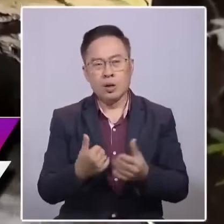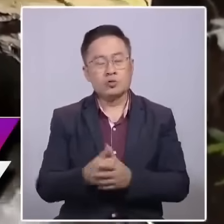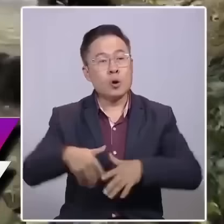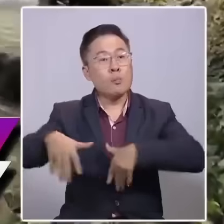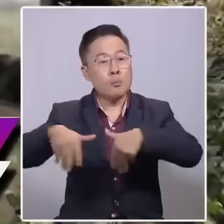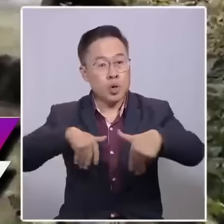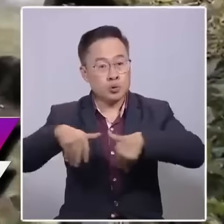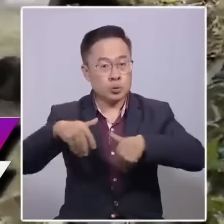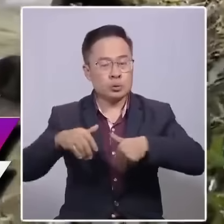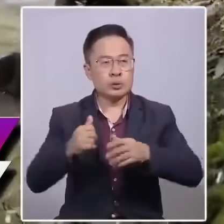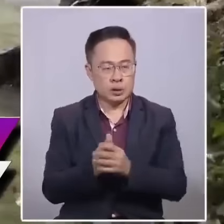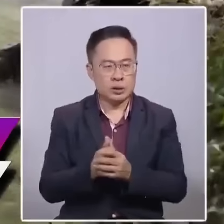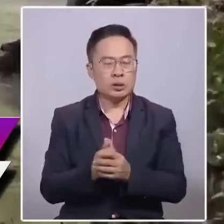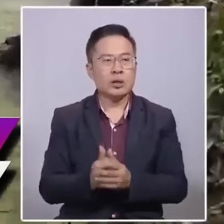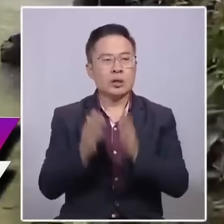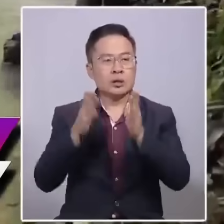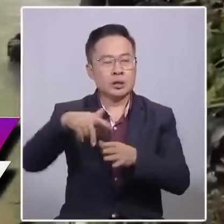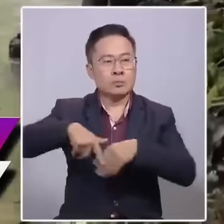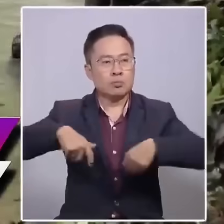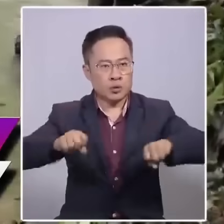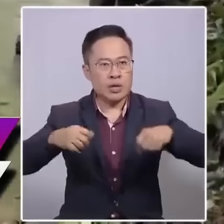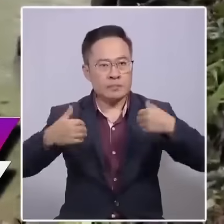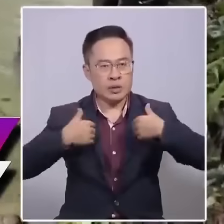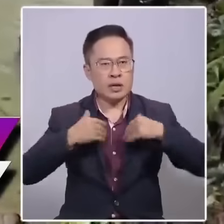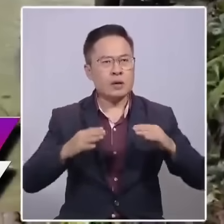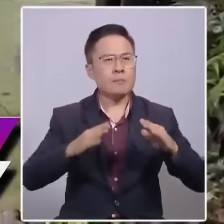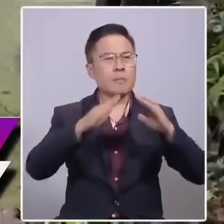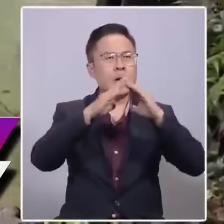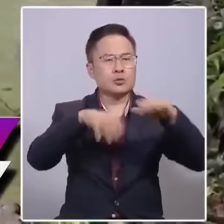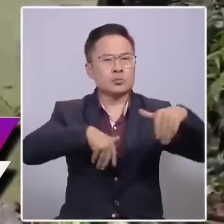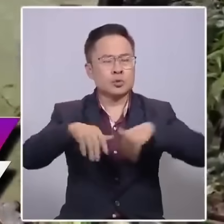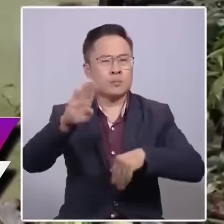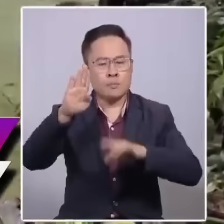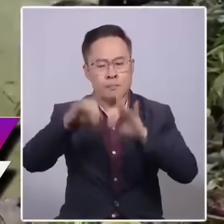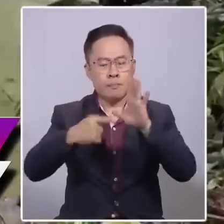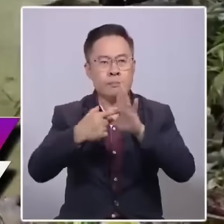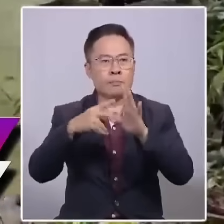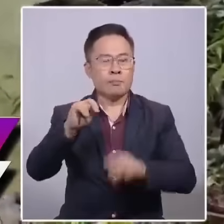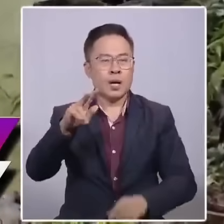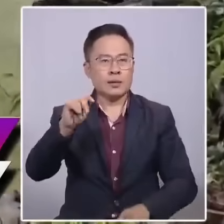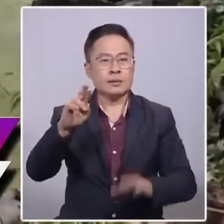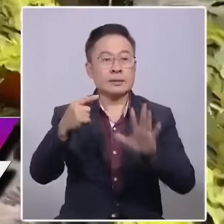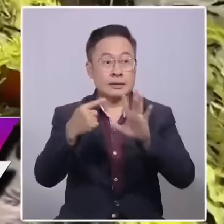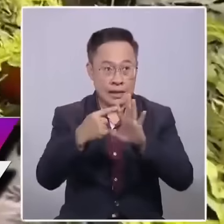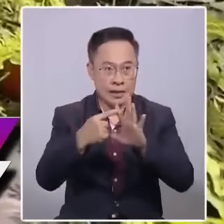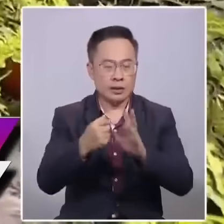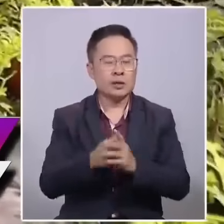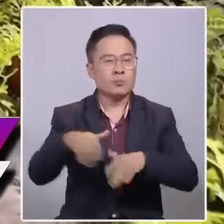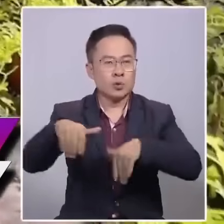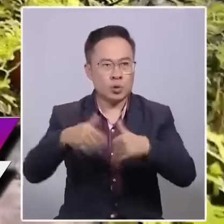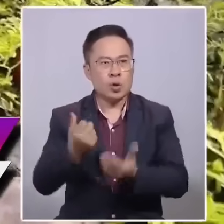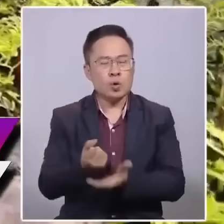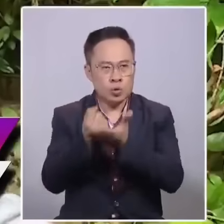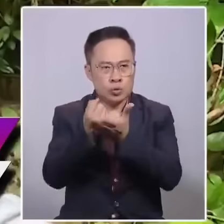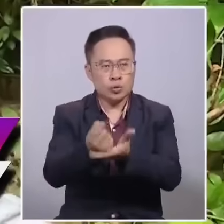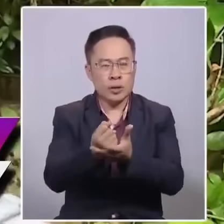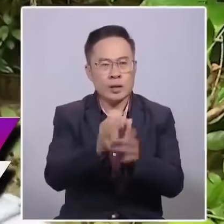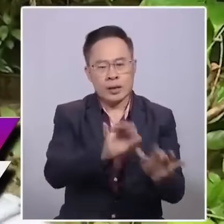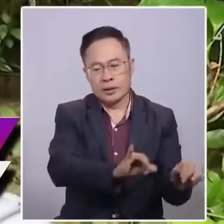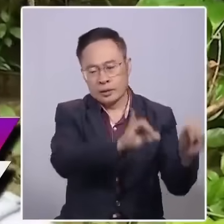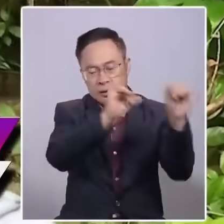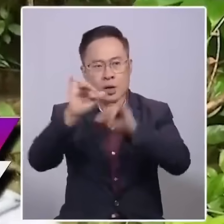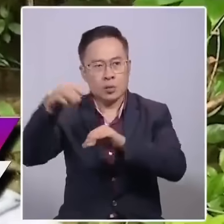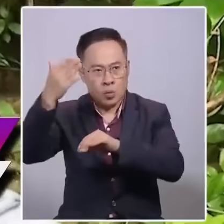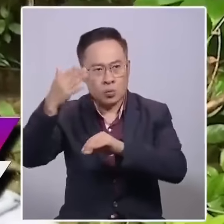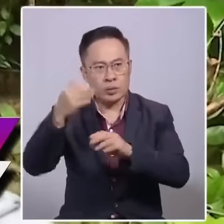ชาวบ้านบางส่วนนะครับก็ขี่จักรยานยนต์ออกมาจากชุมชนบ้านตระเนื่องจากเจ้าหน้าที่เนี่ยเขาไปขอความร่วมมือให้ลงมาอาศัยพื้นที่ด้าน